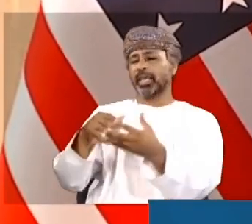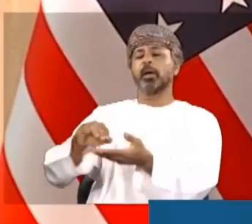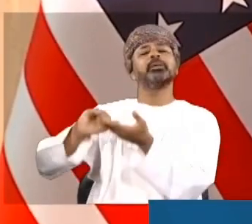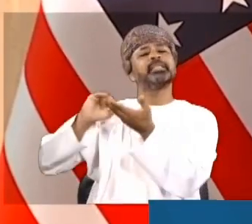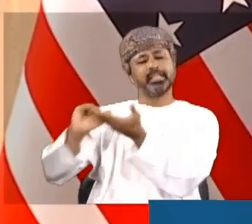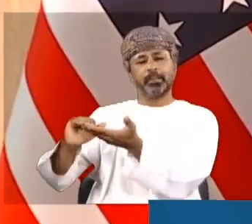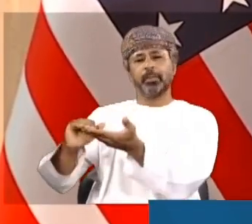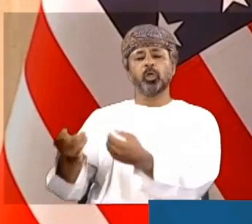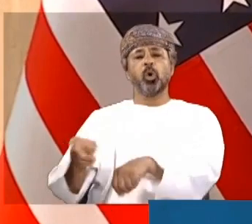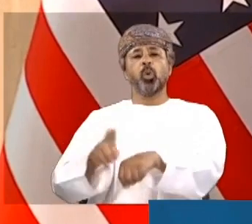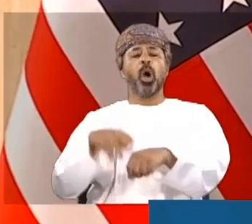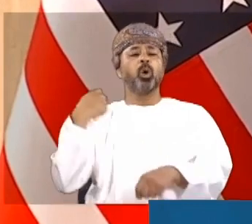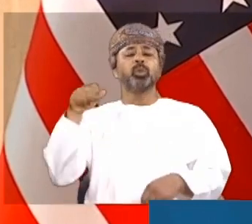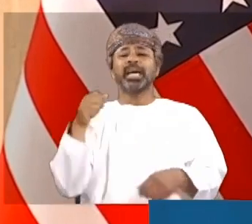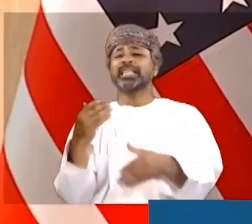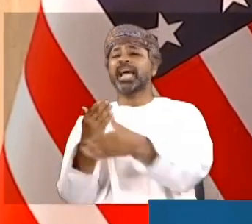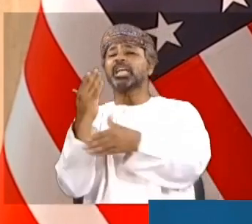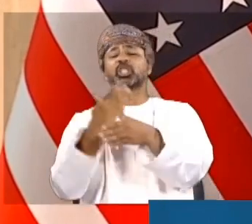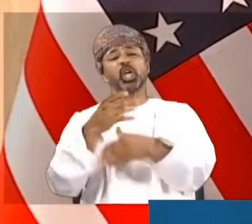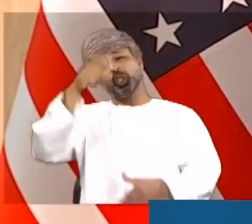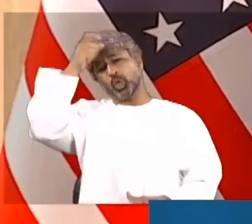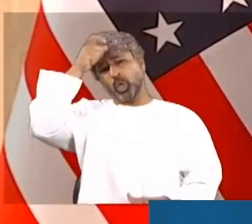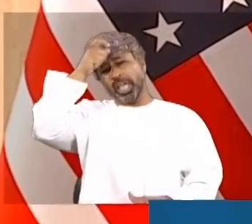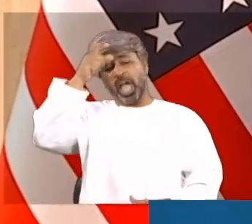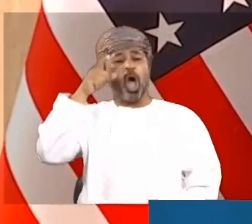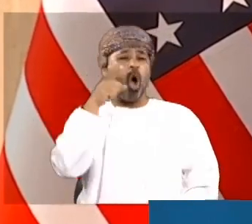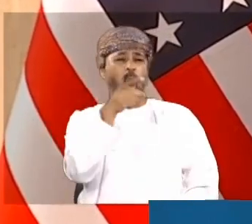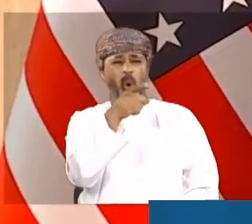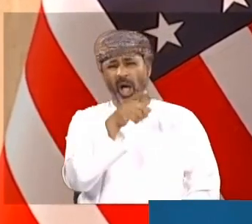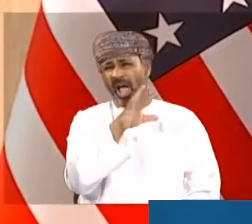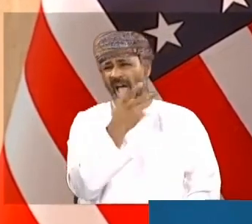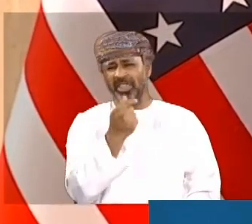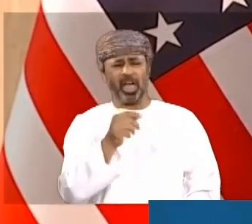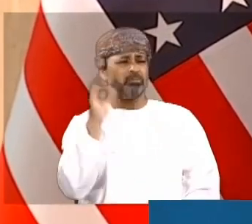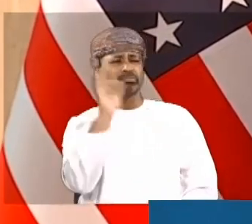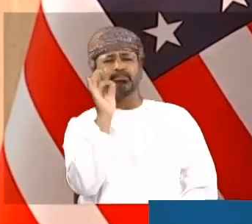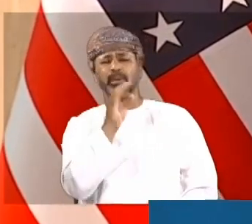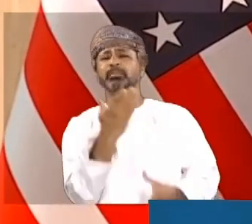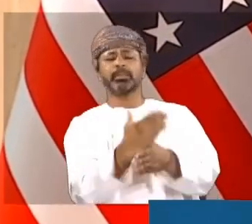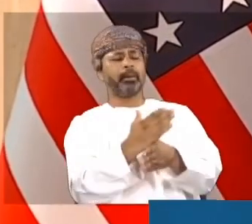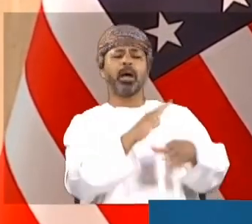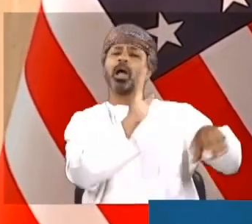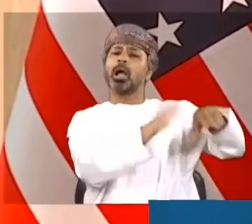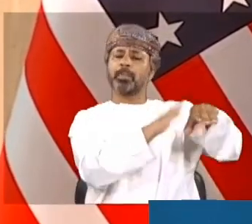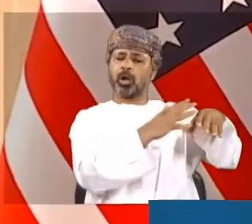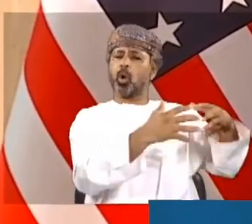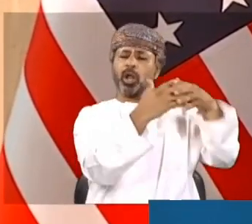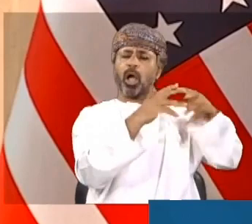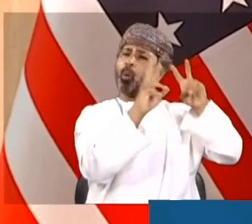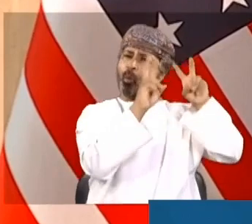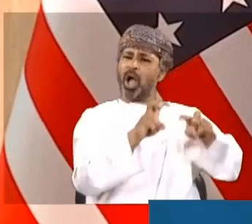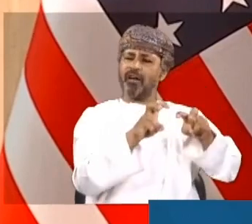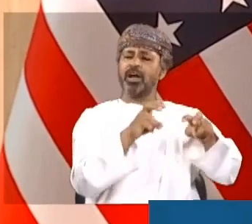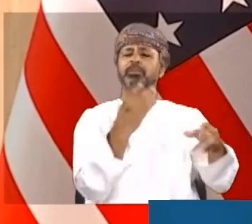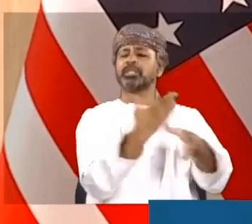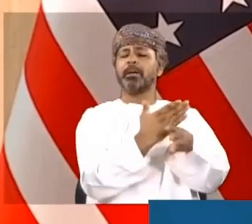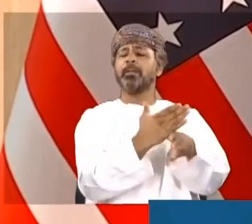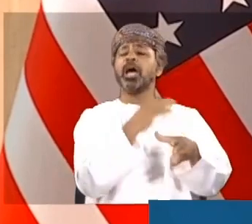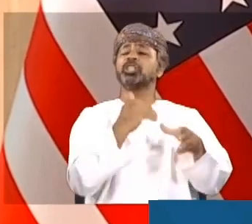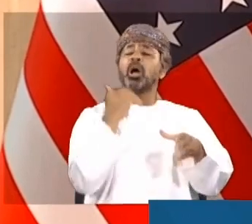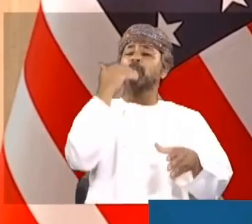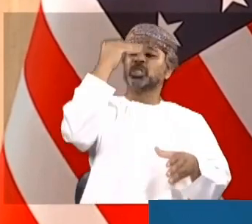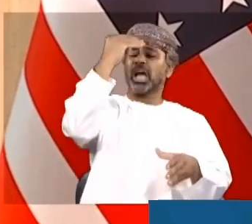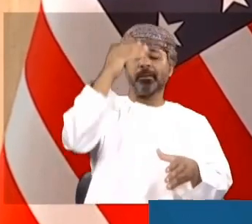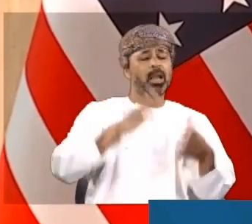المقابل، أدانت وزارة الخارجية التركية الرفع الجزئي للحظر، داعية واشنطن إلى التراجع عن هذا القرار الذي سيكون